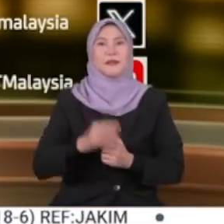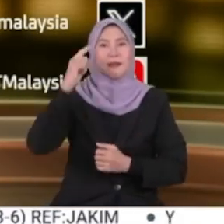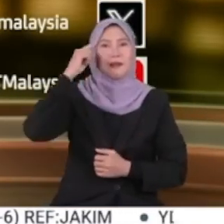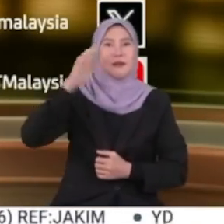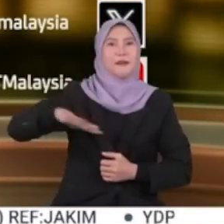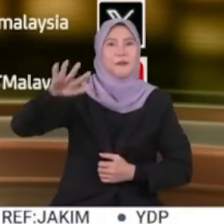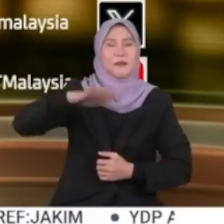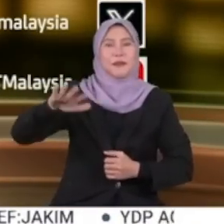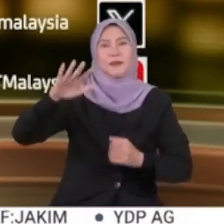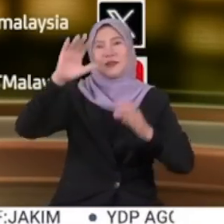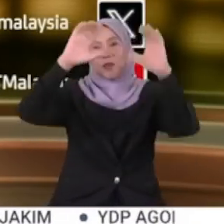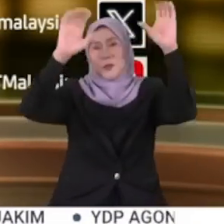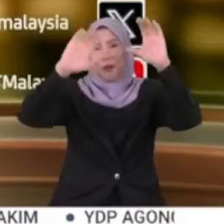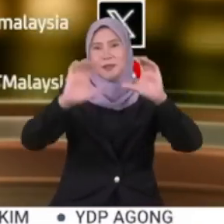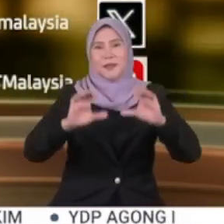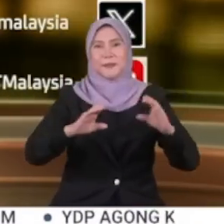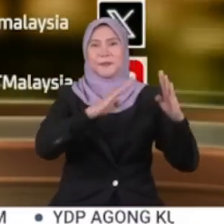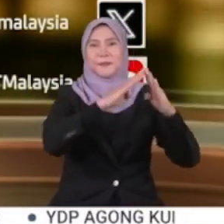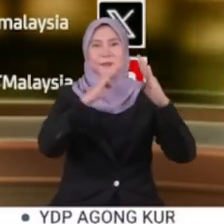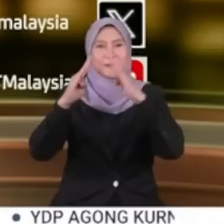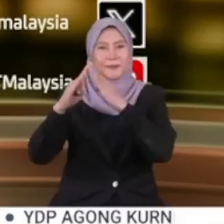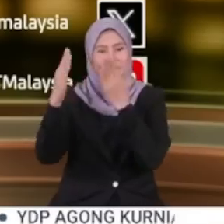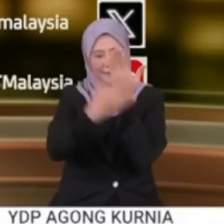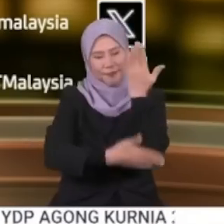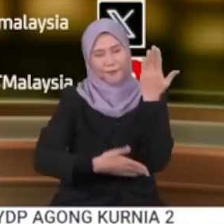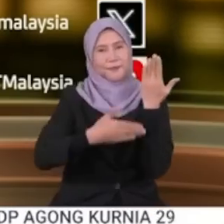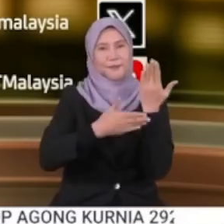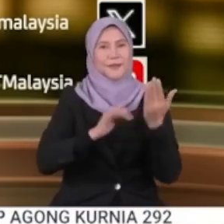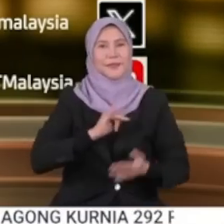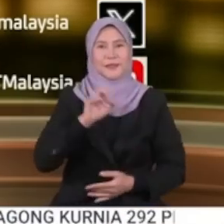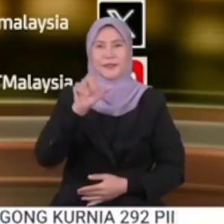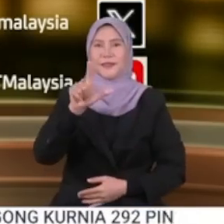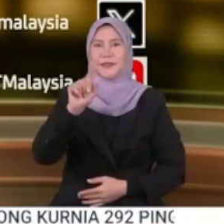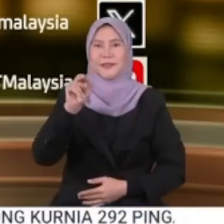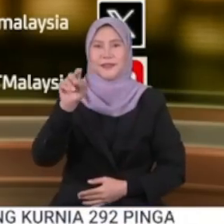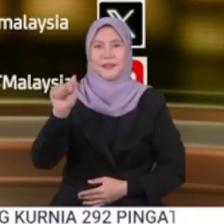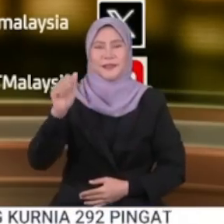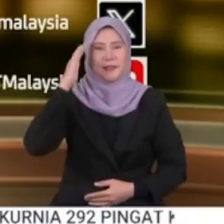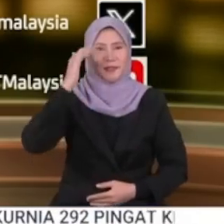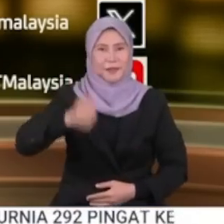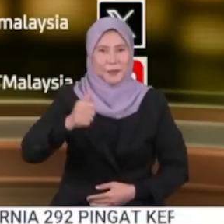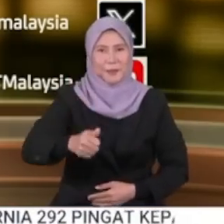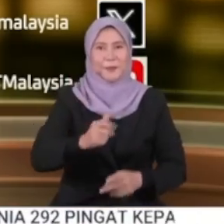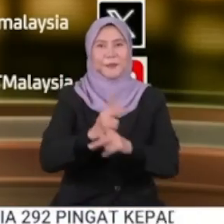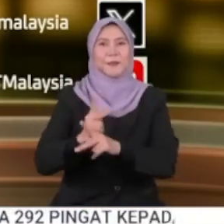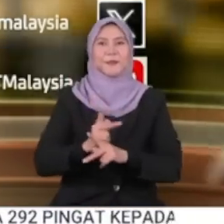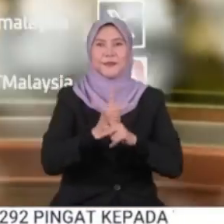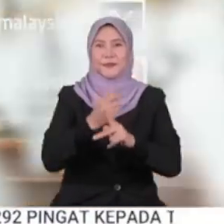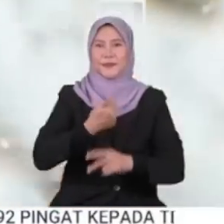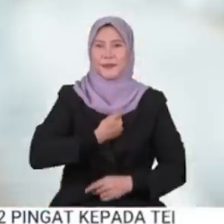ramalan cuaca bagi bandar-bandar utama di seluruh Malaysia. Saya Linda Hanif, assalamualaikum dan jaga diri.